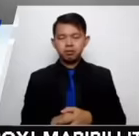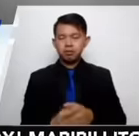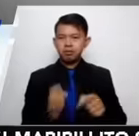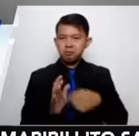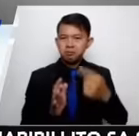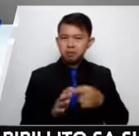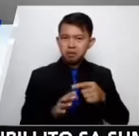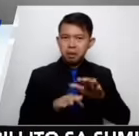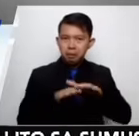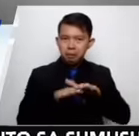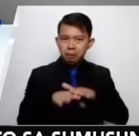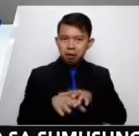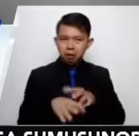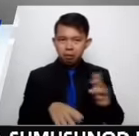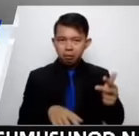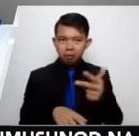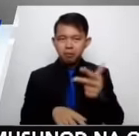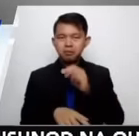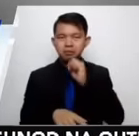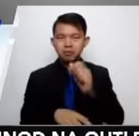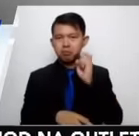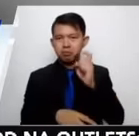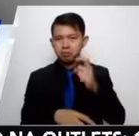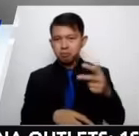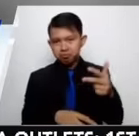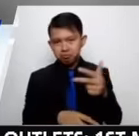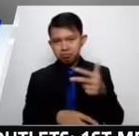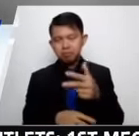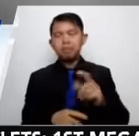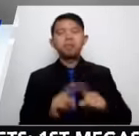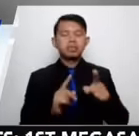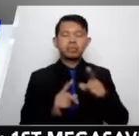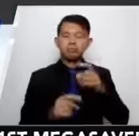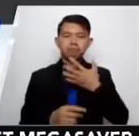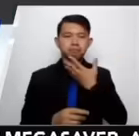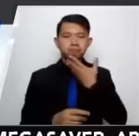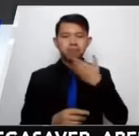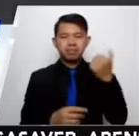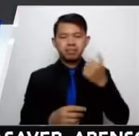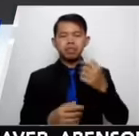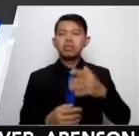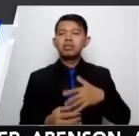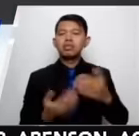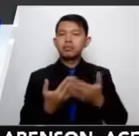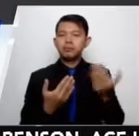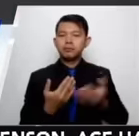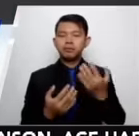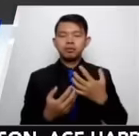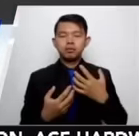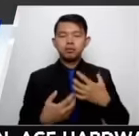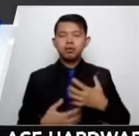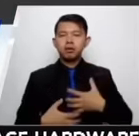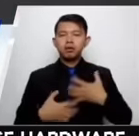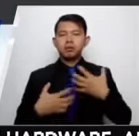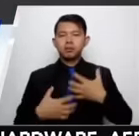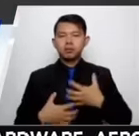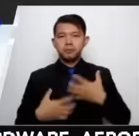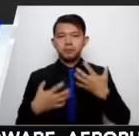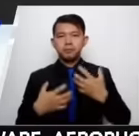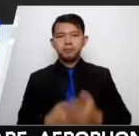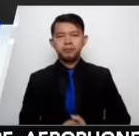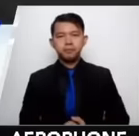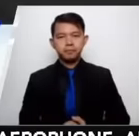eh. Kaya kumbaga, parang mas gusto namin yung nakakahinga kami pagka yung matagal na biyahe namin. Kung ang food delivery rider naman na si Jim ang